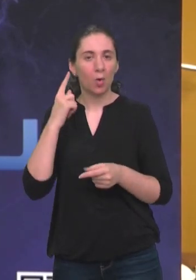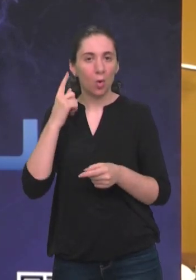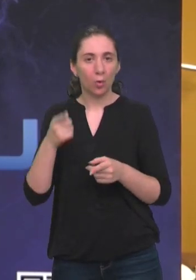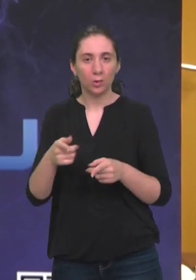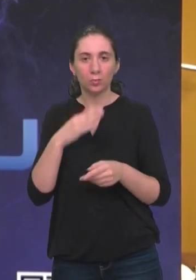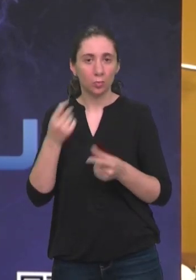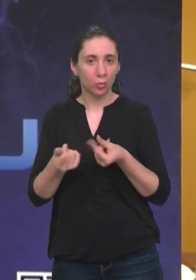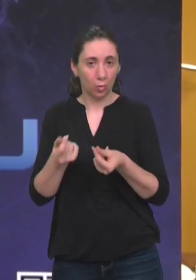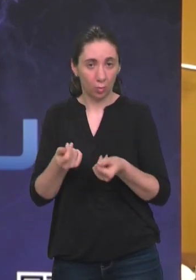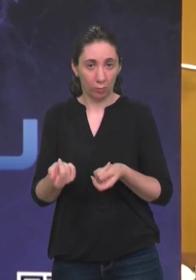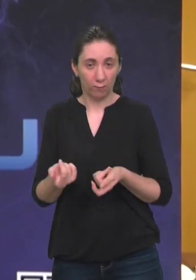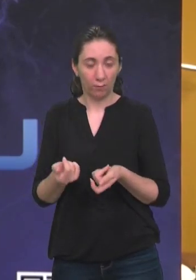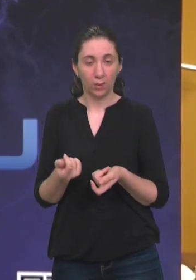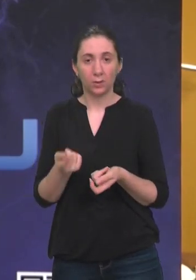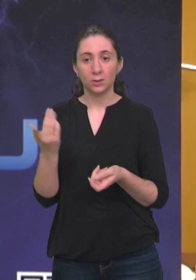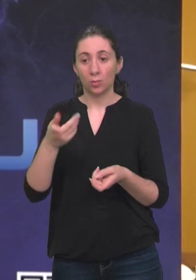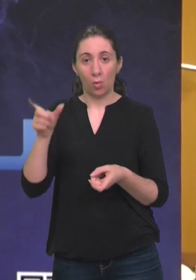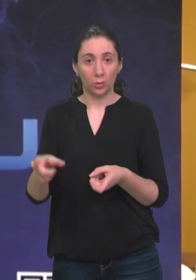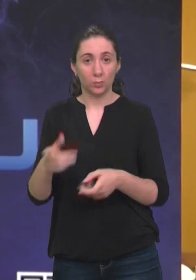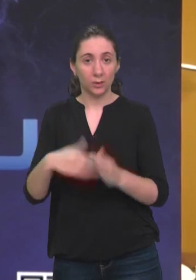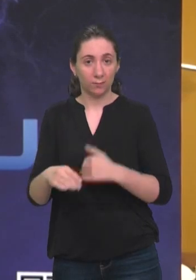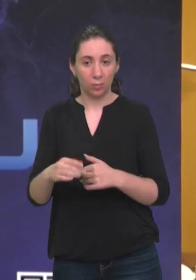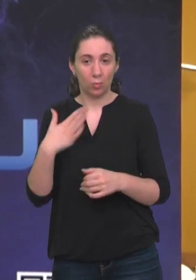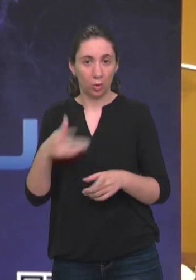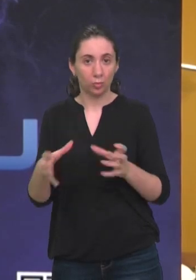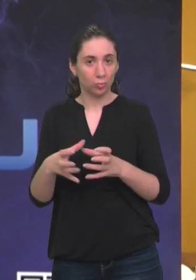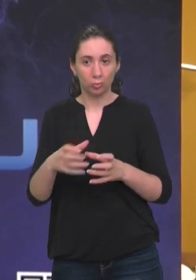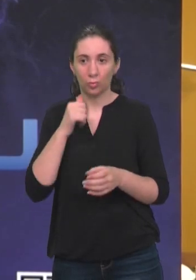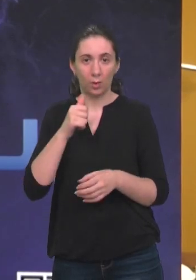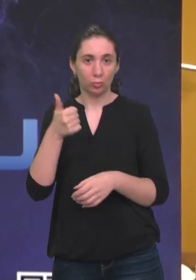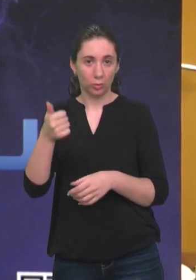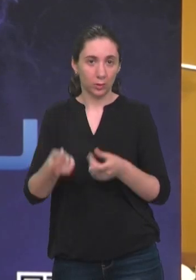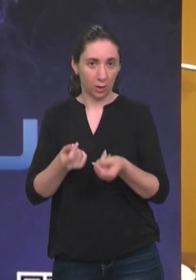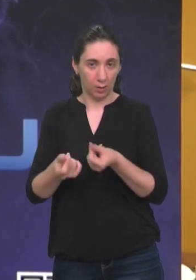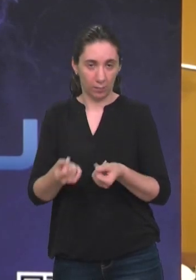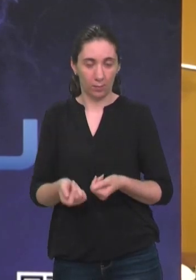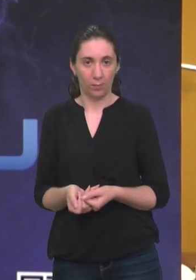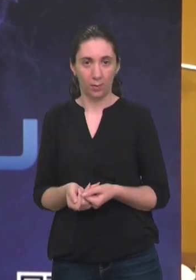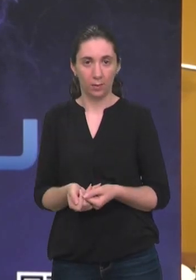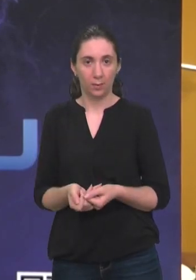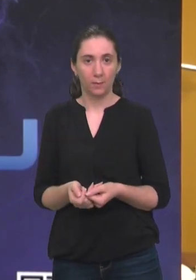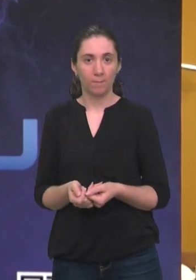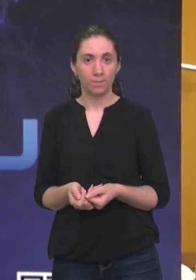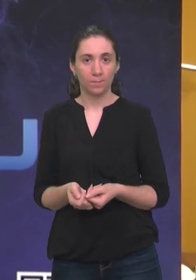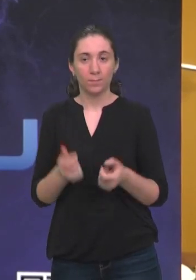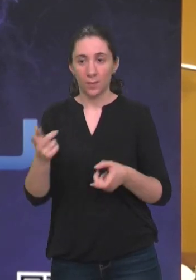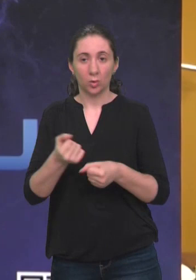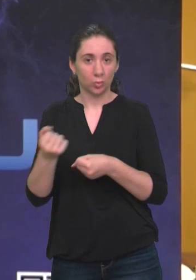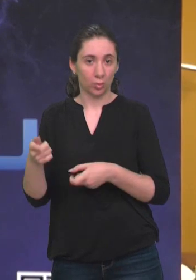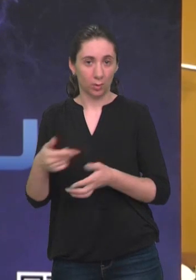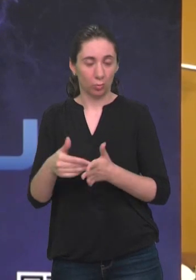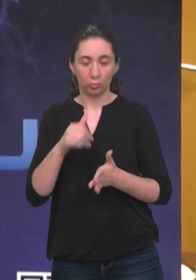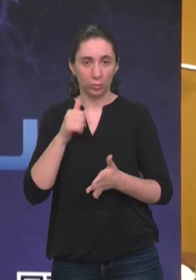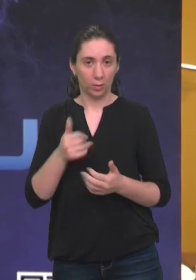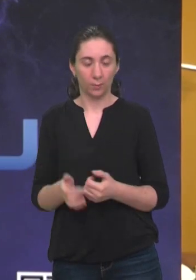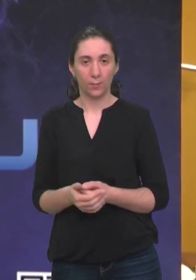puno sredstava koje sama osoba s invaliditetom u našem društvu nije mogućnosti sama realizirati, niti si to snositi te troškove.